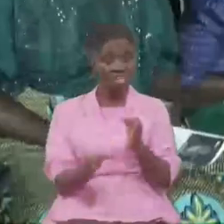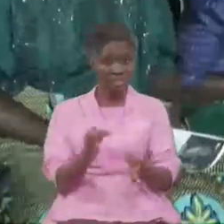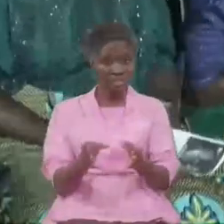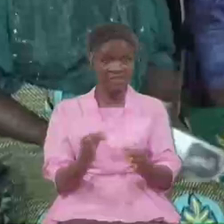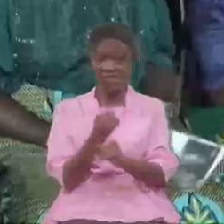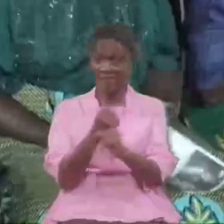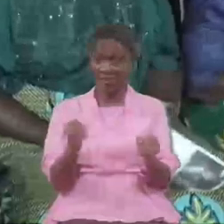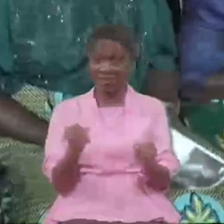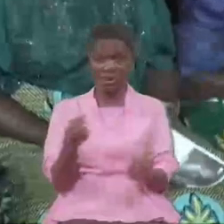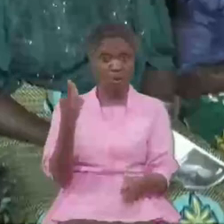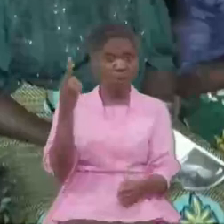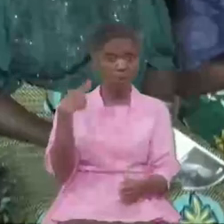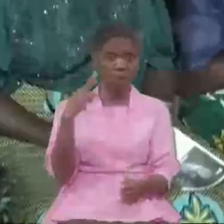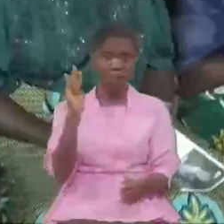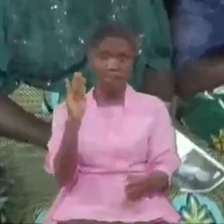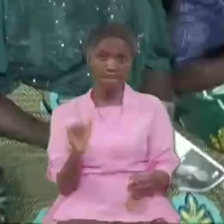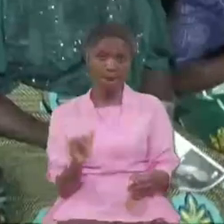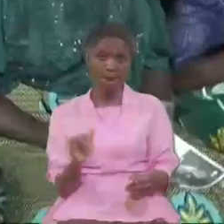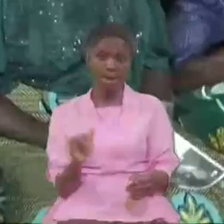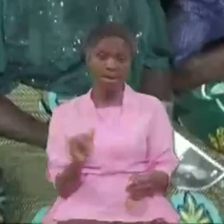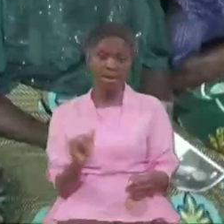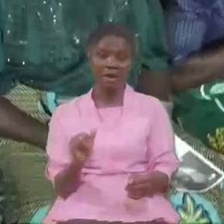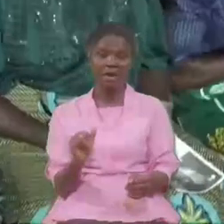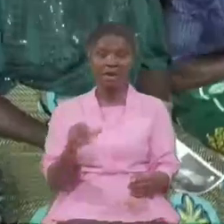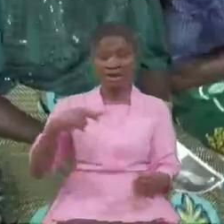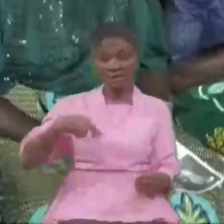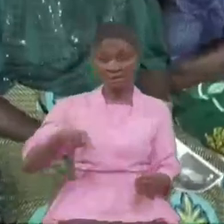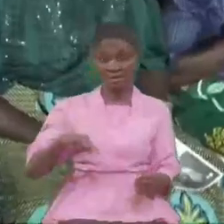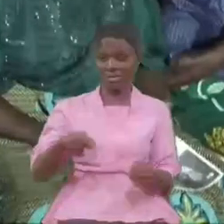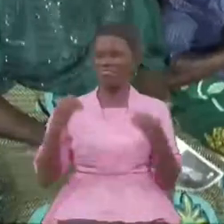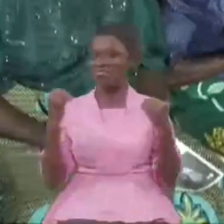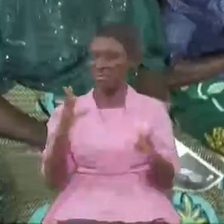Si le salut est par religion,